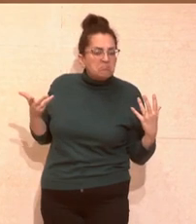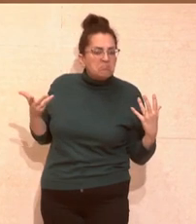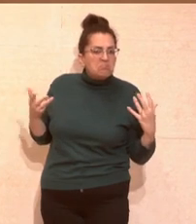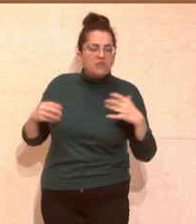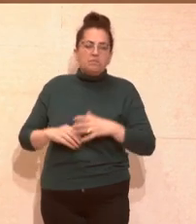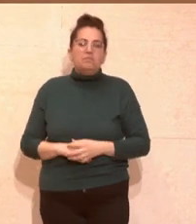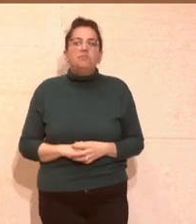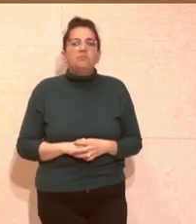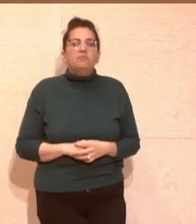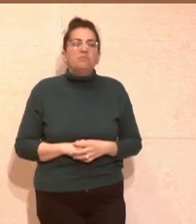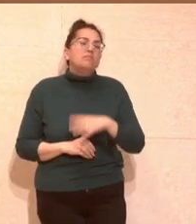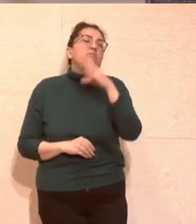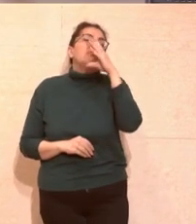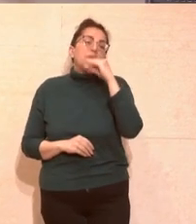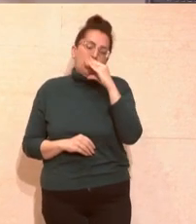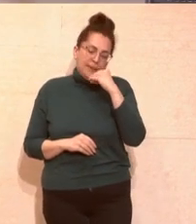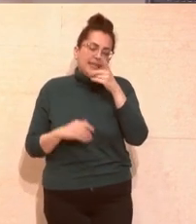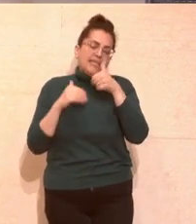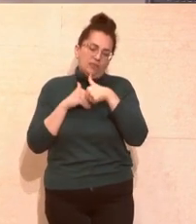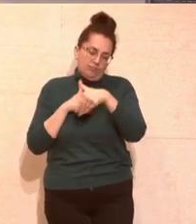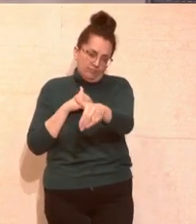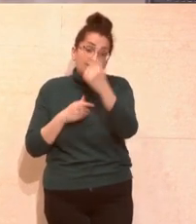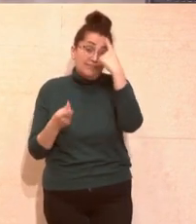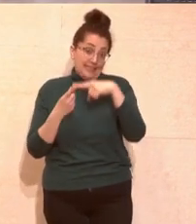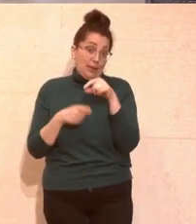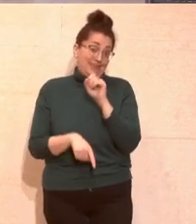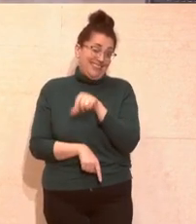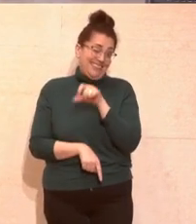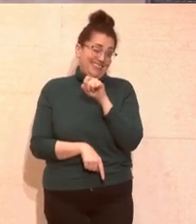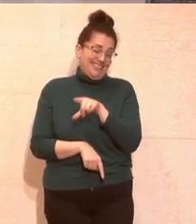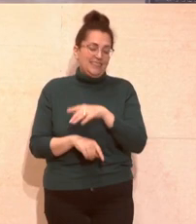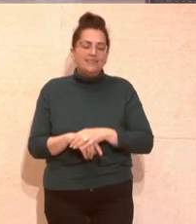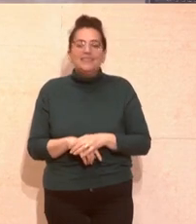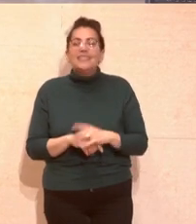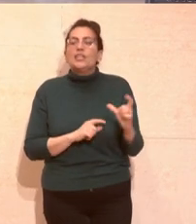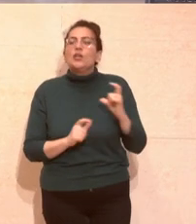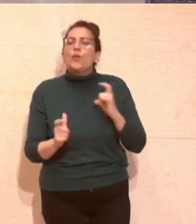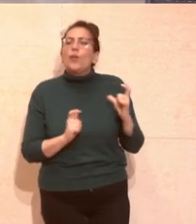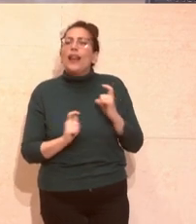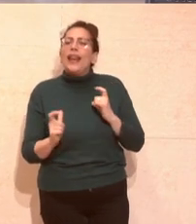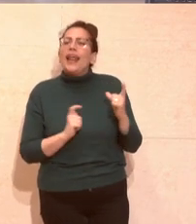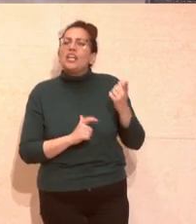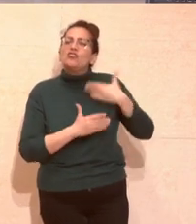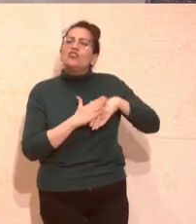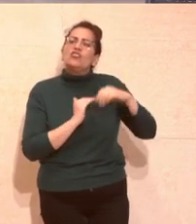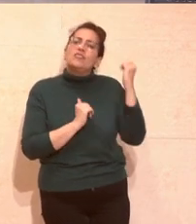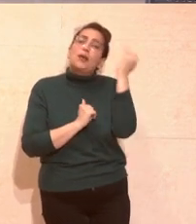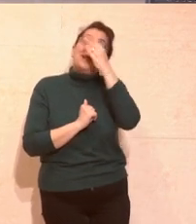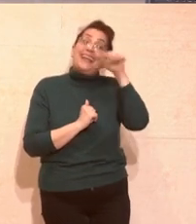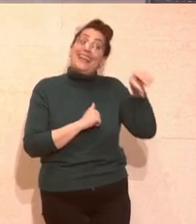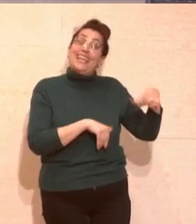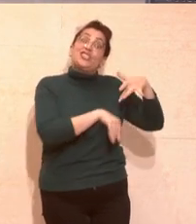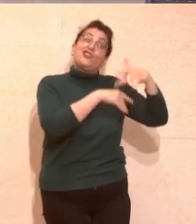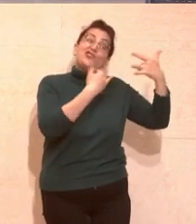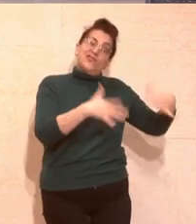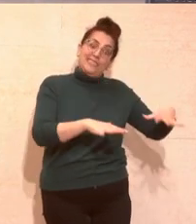Alors, on aura une session cet après-midi qui portera là-dessus, puisque notre collègue a mené aux États-Unis ce type d'expérimentation